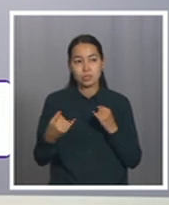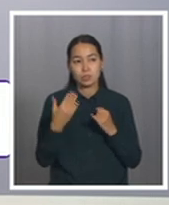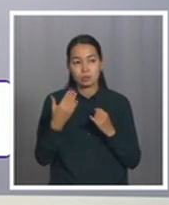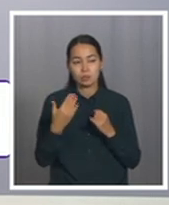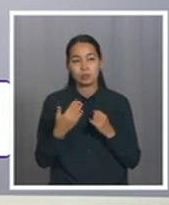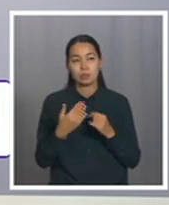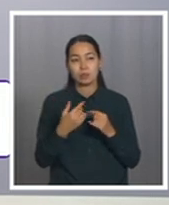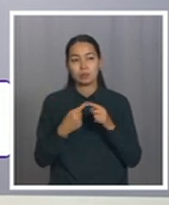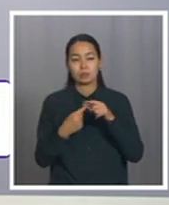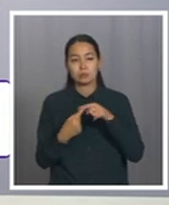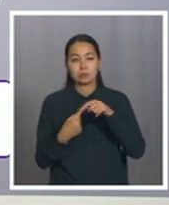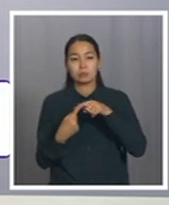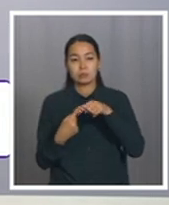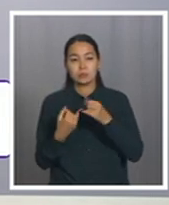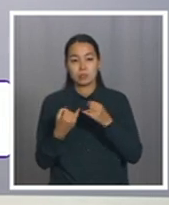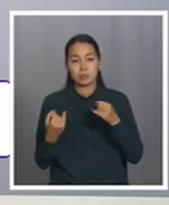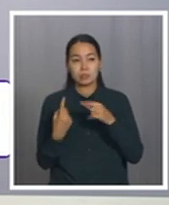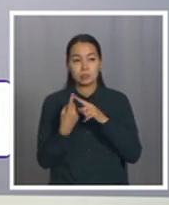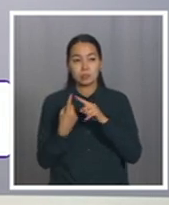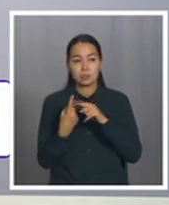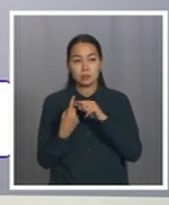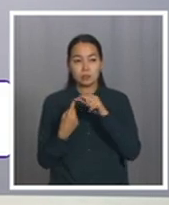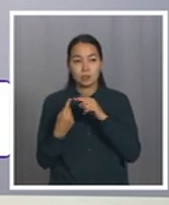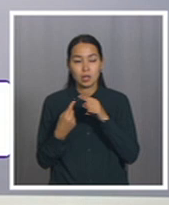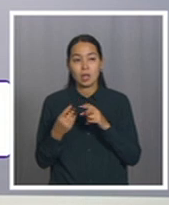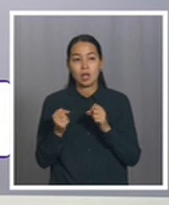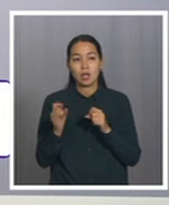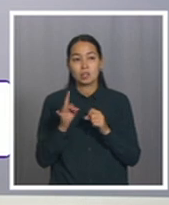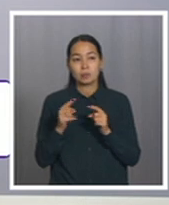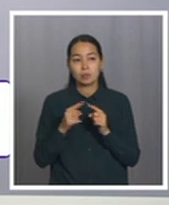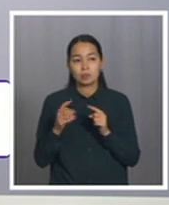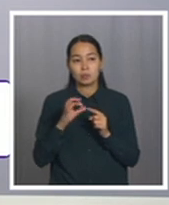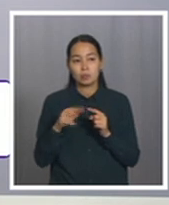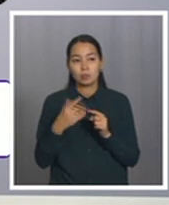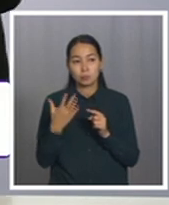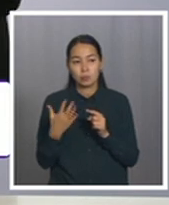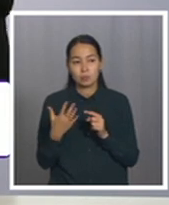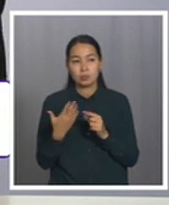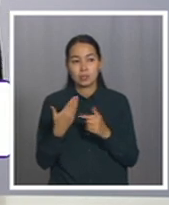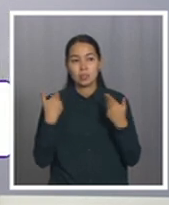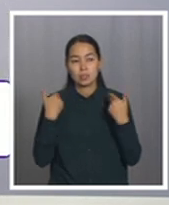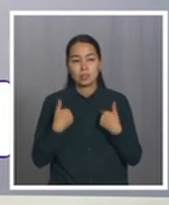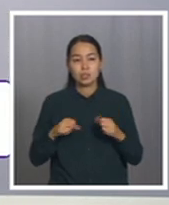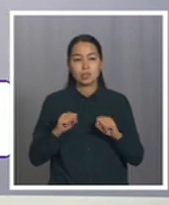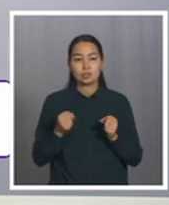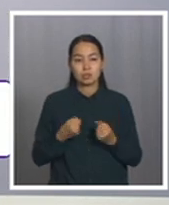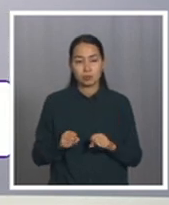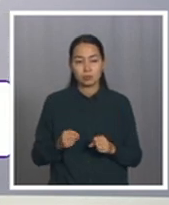бастады. Шеңбер радиусы 1/2 метр болған кездегі дененің жылдамдығын табыңыз.